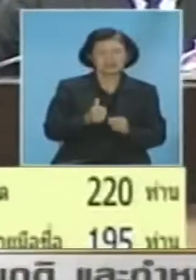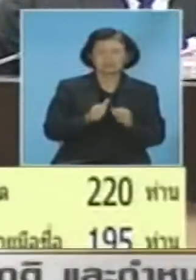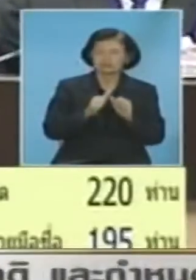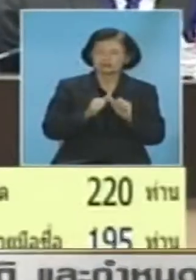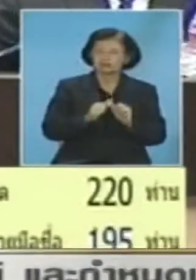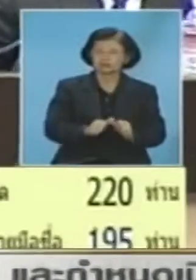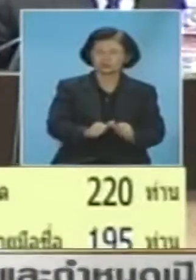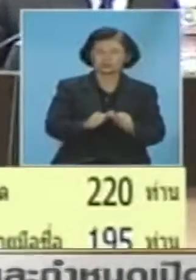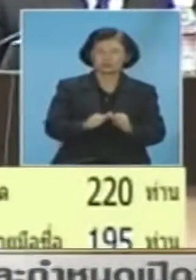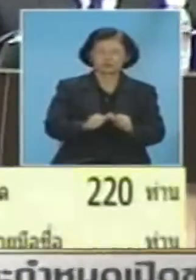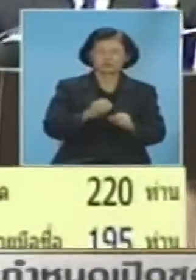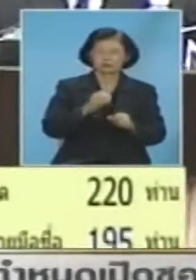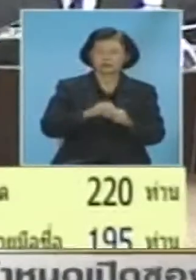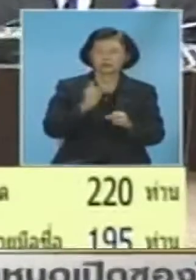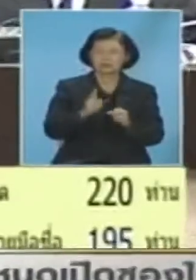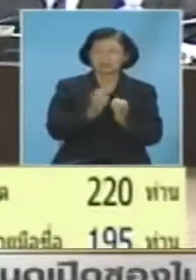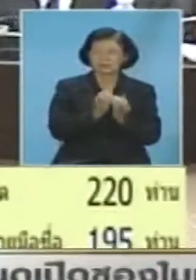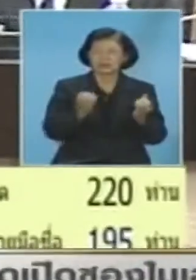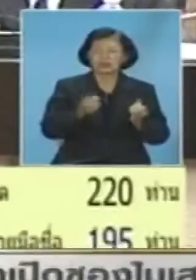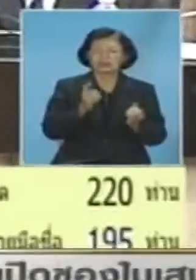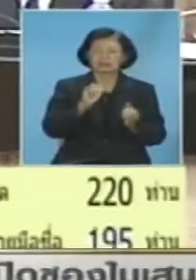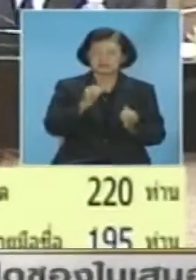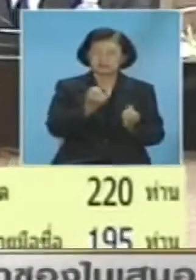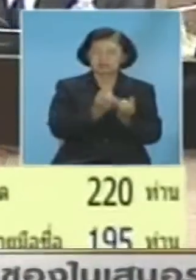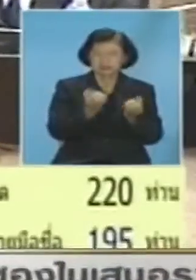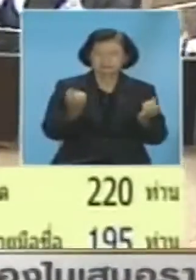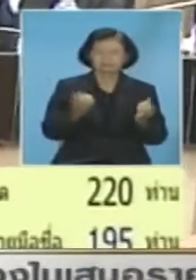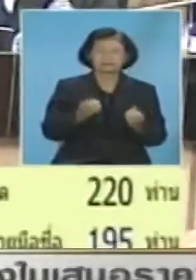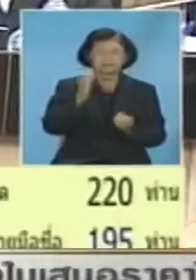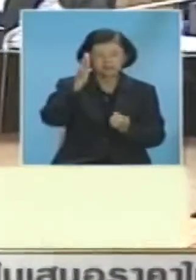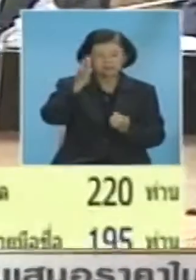นอยู่ในคุณธรรมจริยธรรมต่อไ